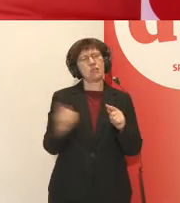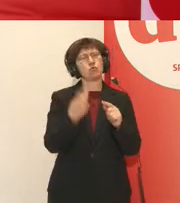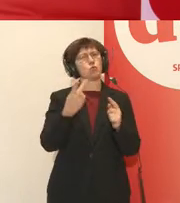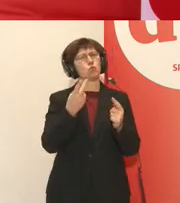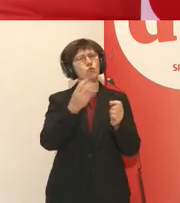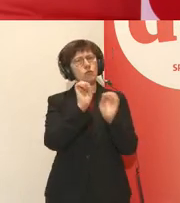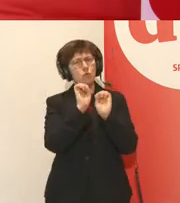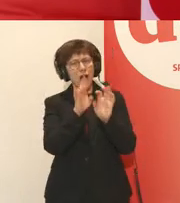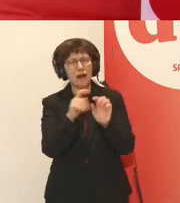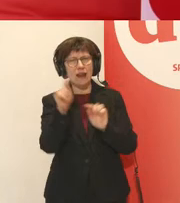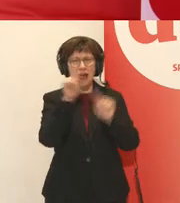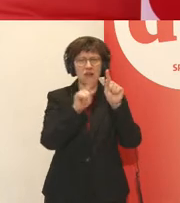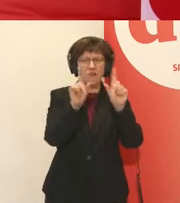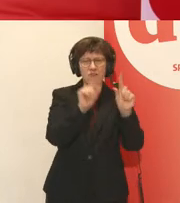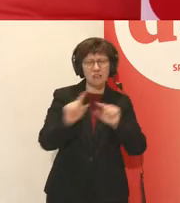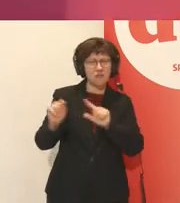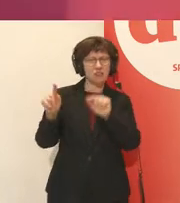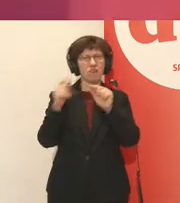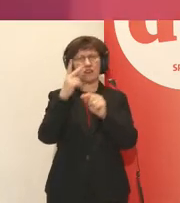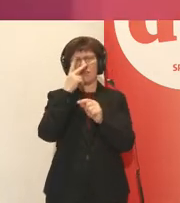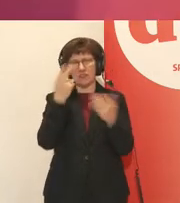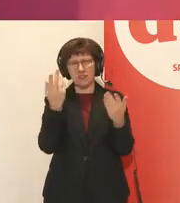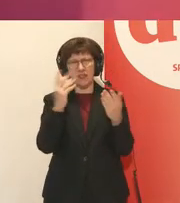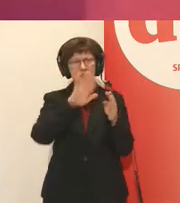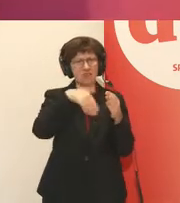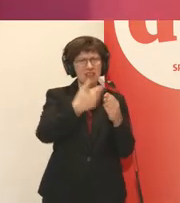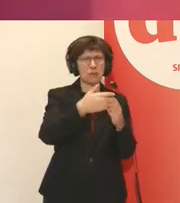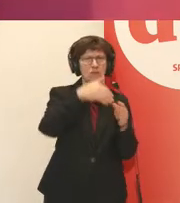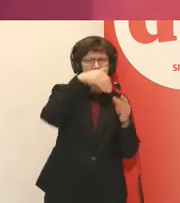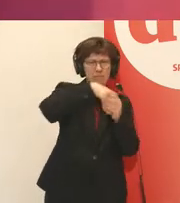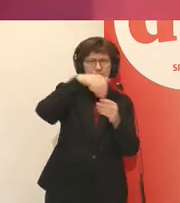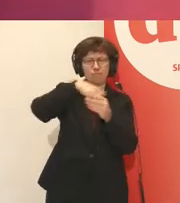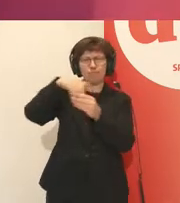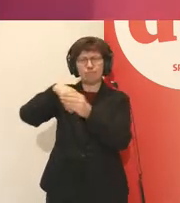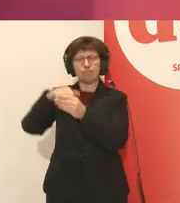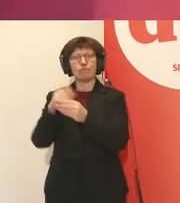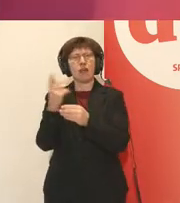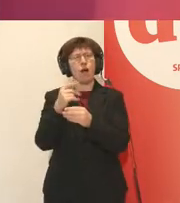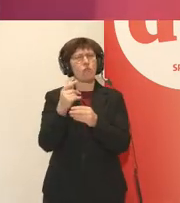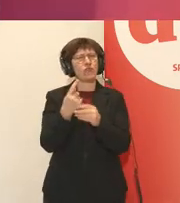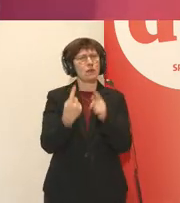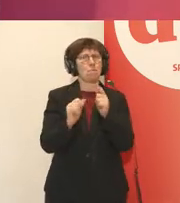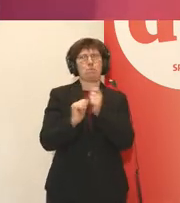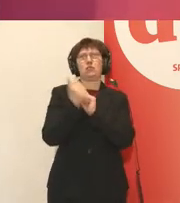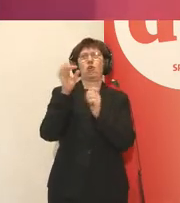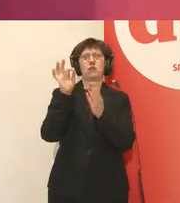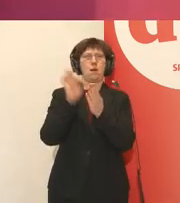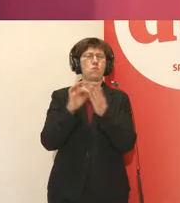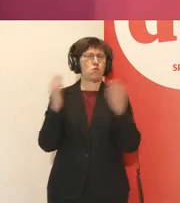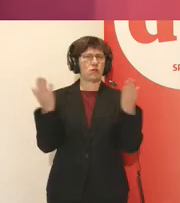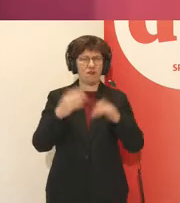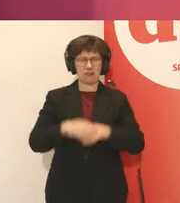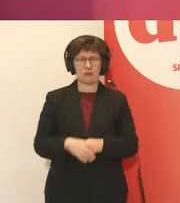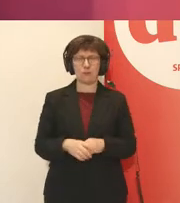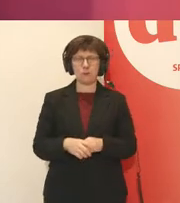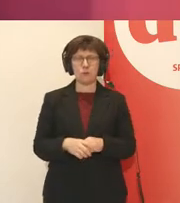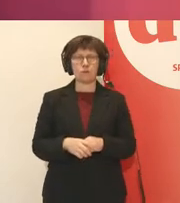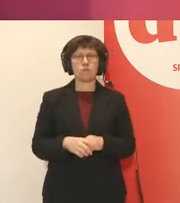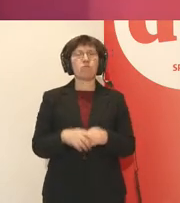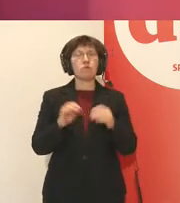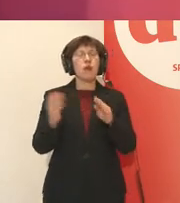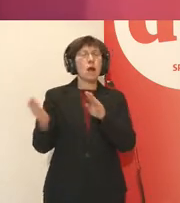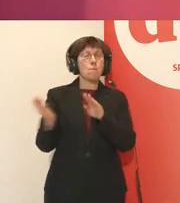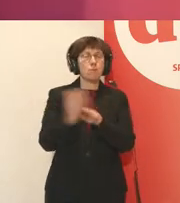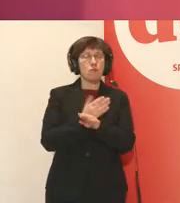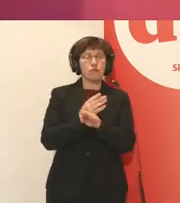auch noch da genauer ein blick darauf geben was so bevorsteht und was auch die highlight des tages sind genau